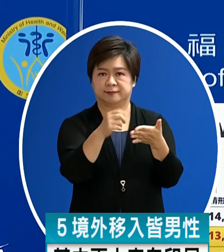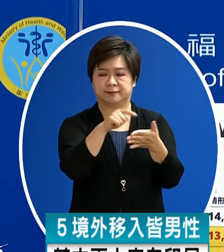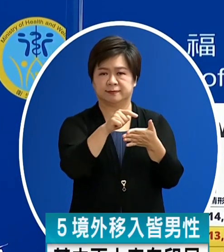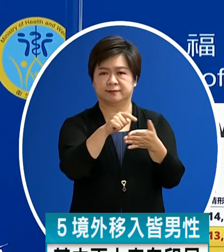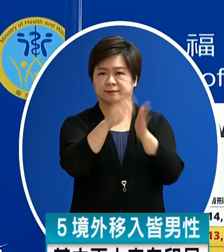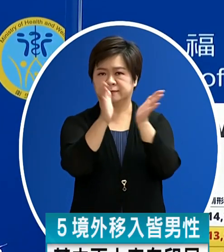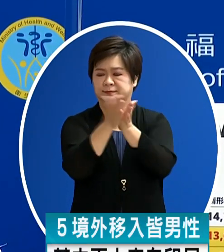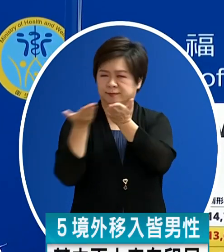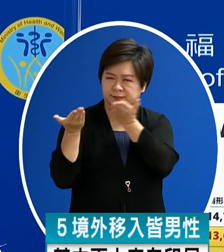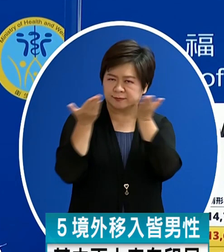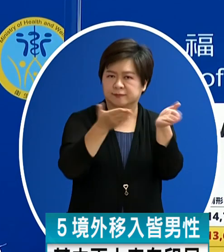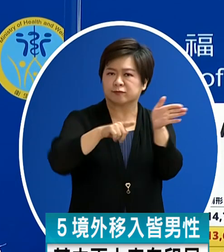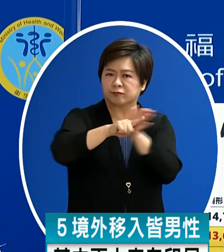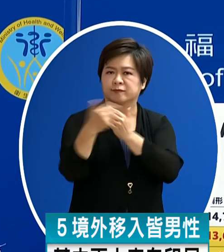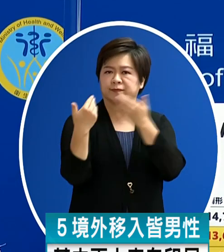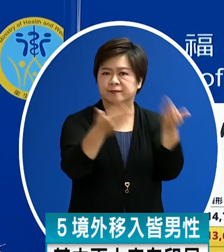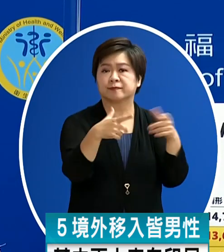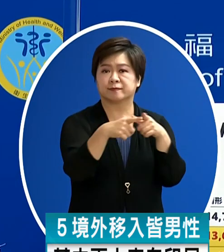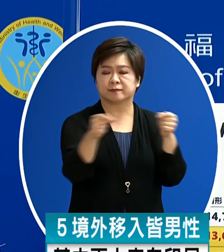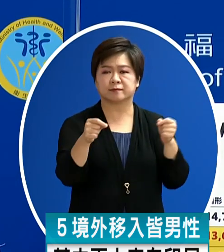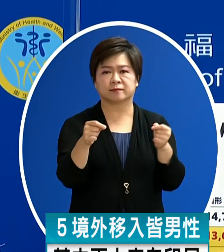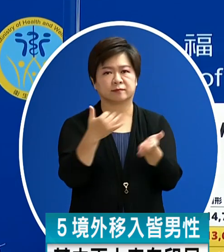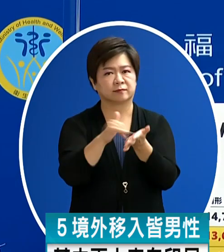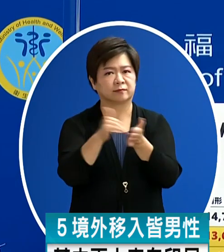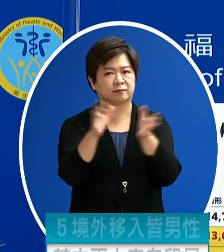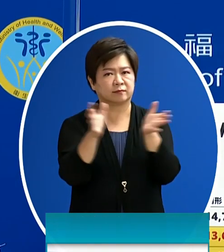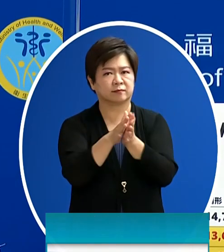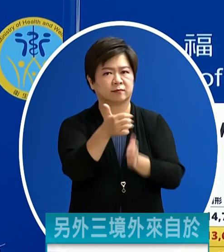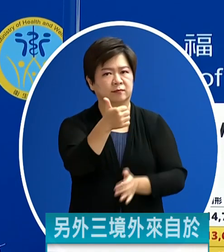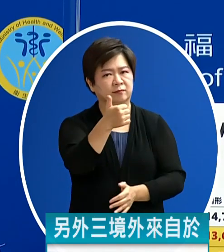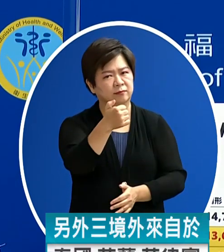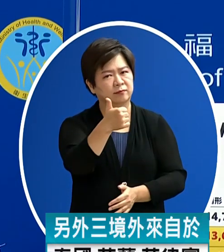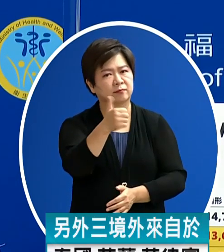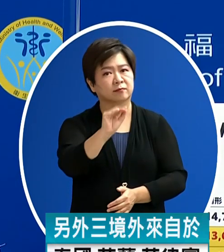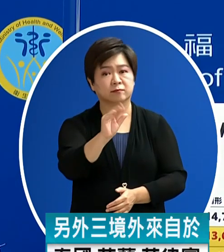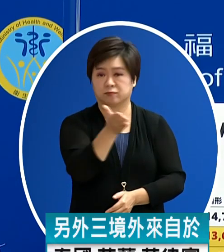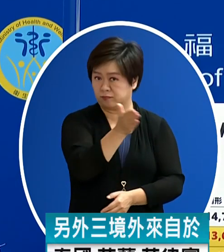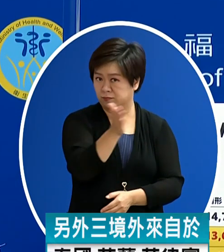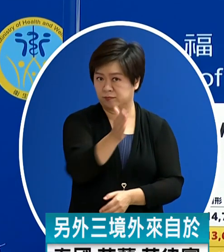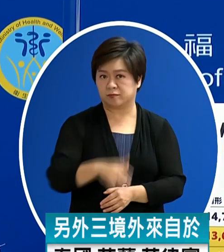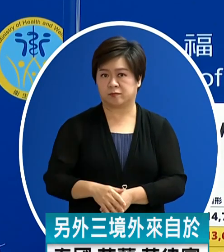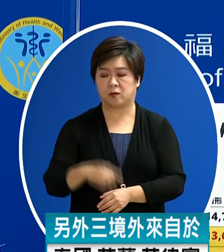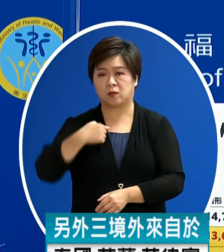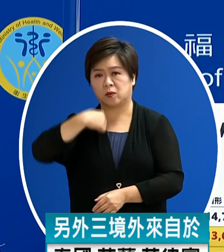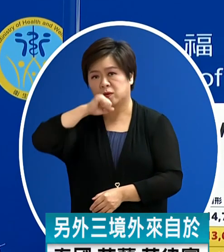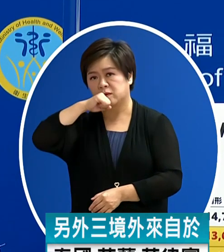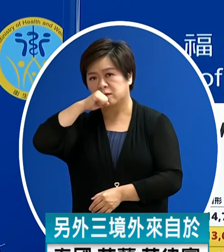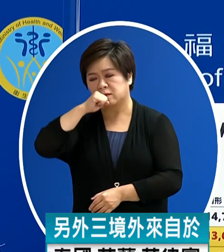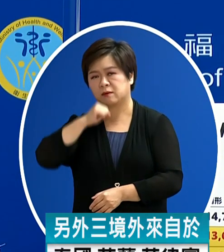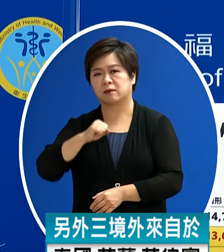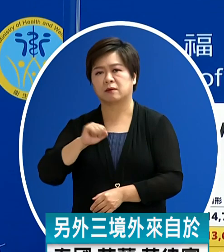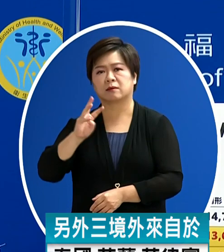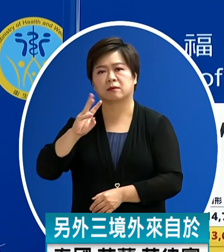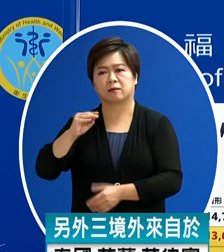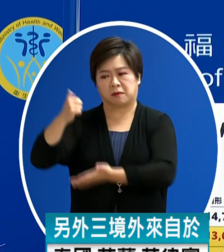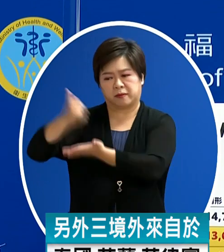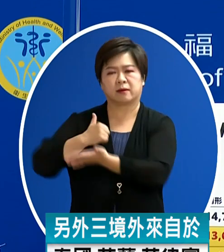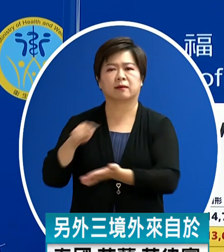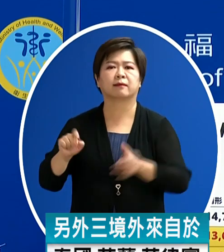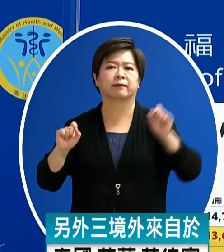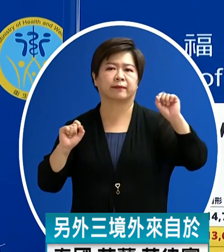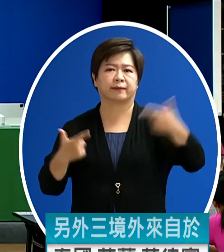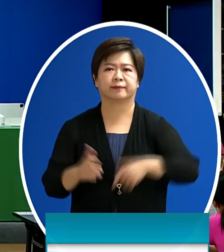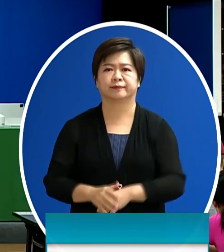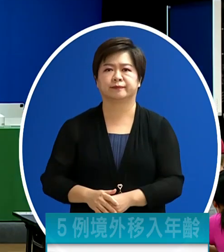都是送到日本啊。那个批次总共大概55万剂还是多少？那跟国内的这或其他地方的都不一样的。